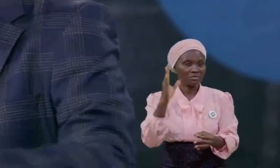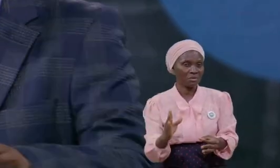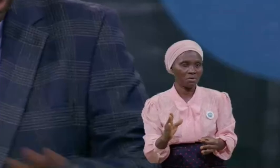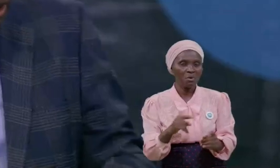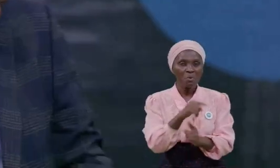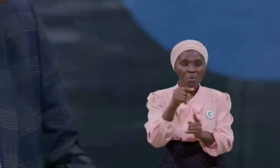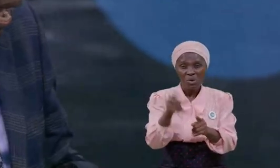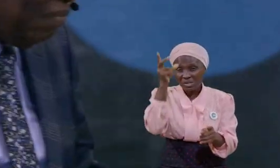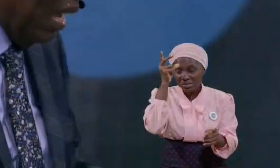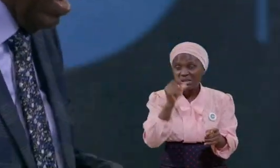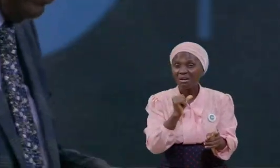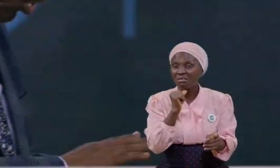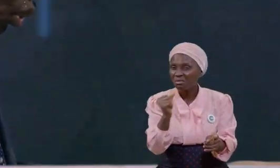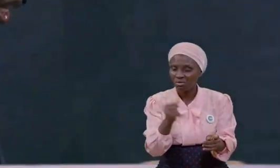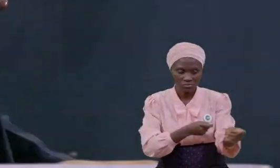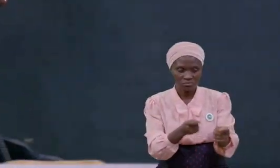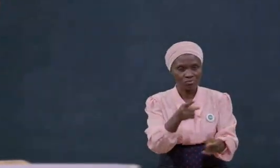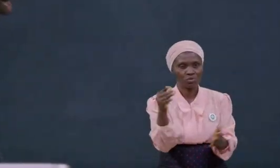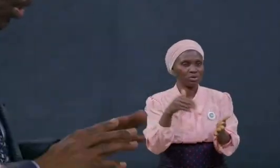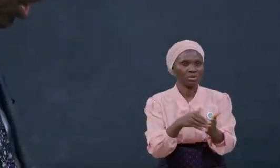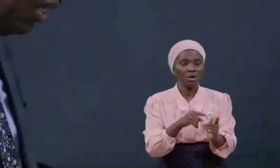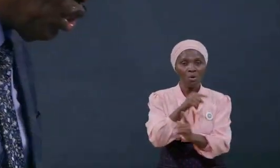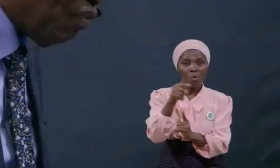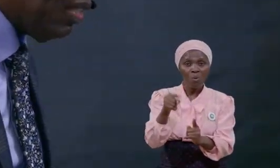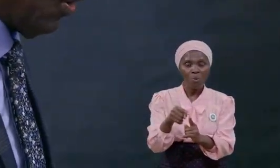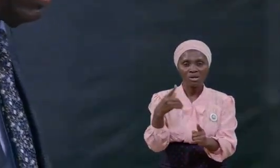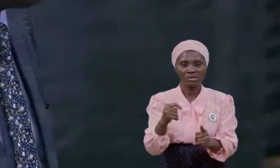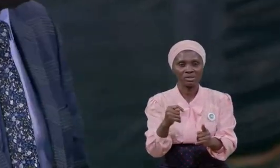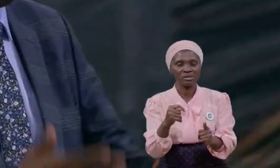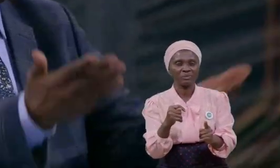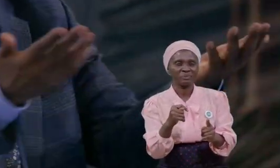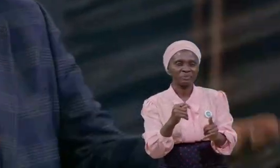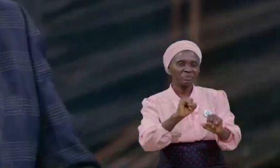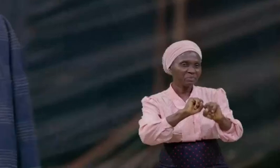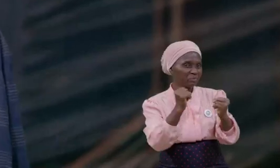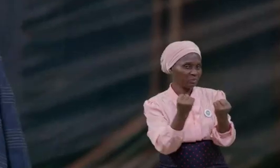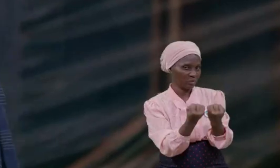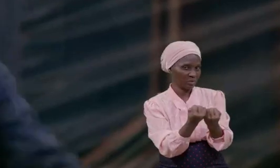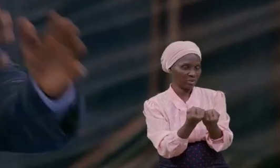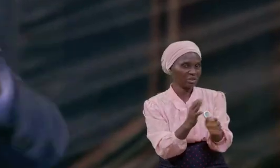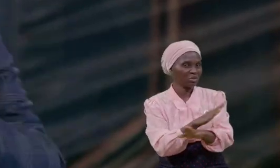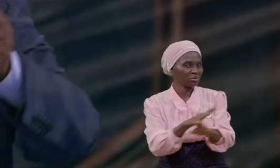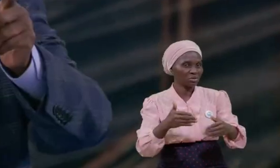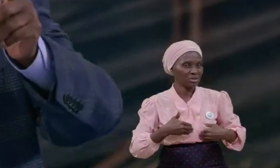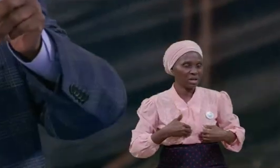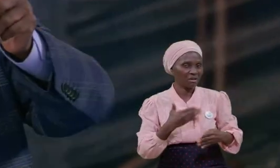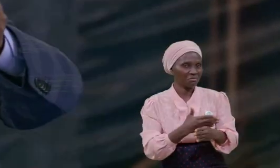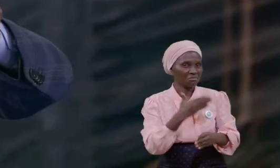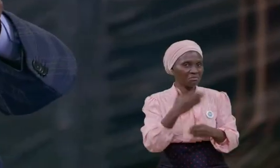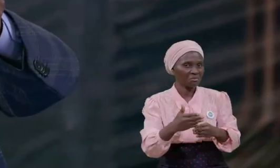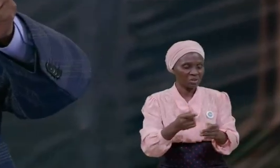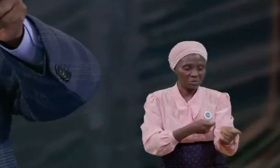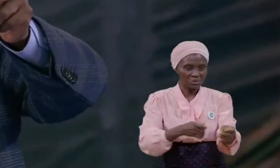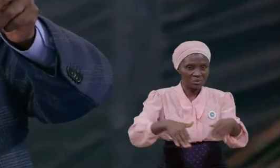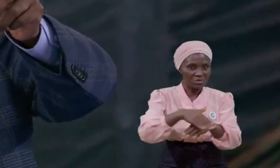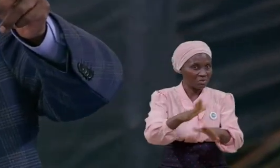avant, et une fois que la société n'a plus l'autorité totale sur ta vie, ce sont ceux-là qui sont disciples.